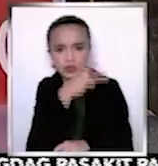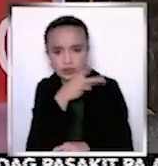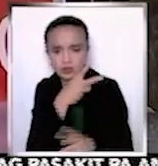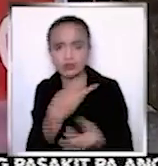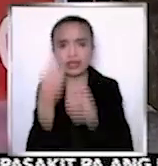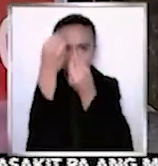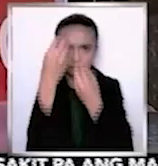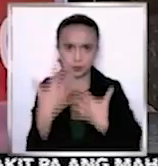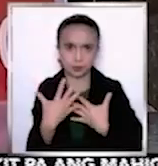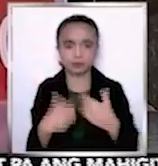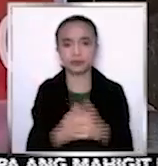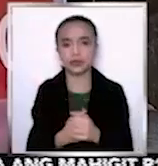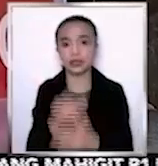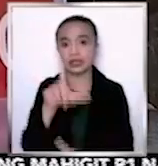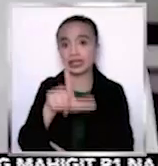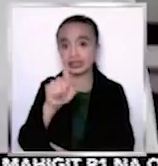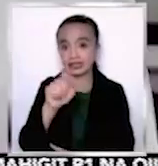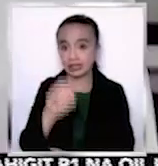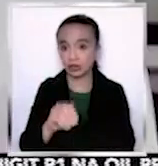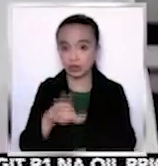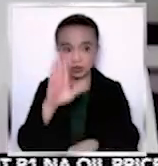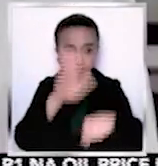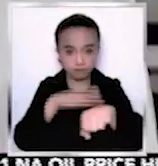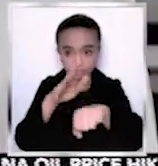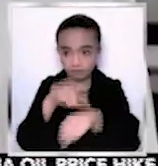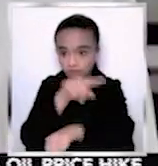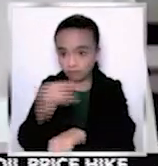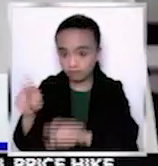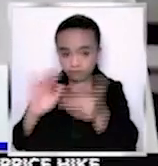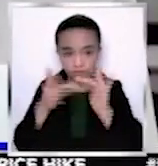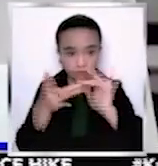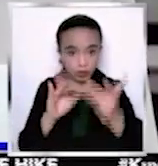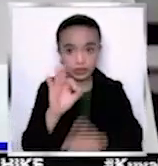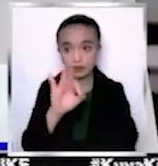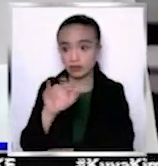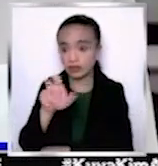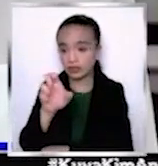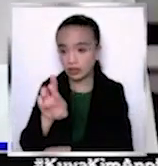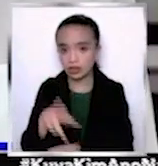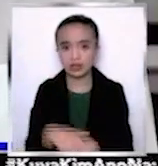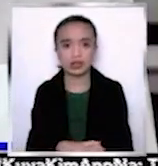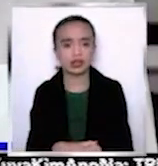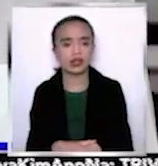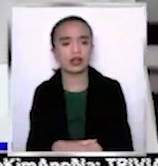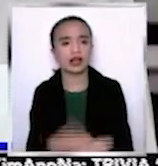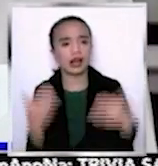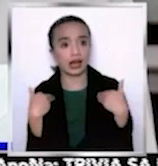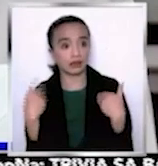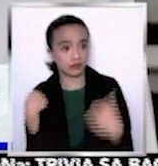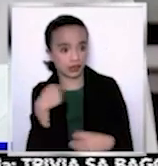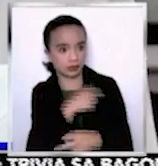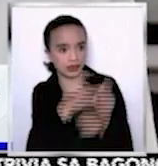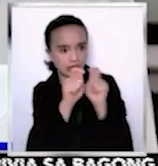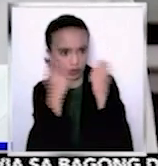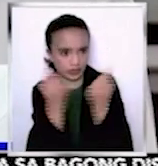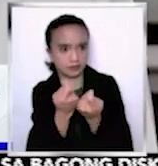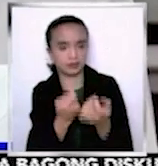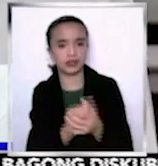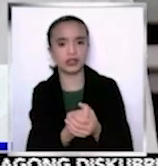babala naman ng LTO sa mga online fixer. Meron kaming team na ina-engage namin yung mga